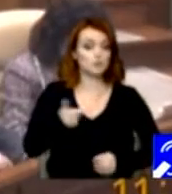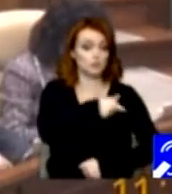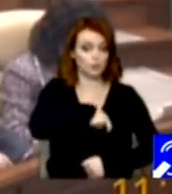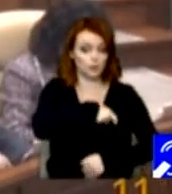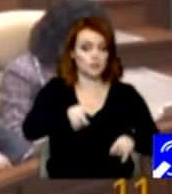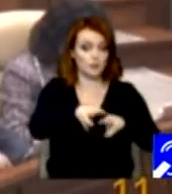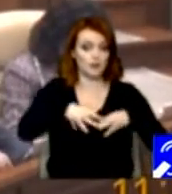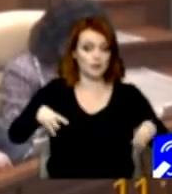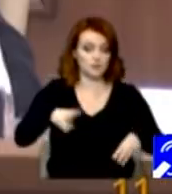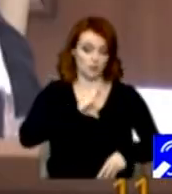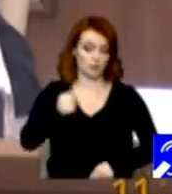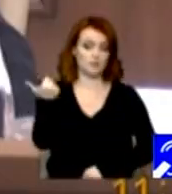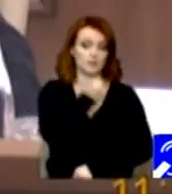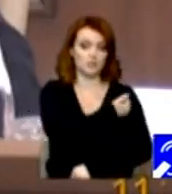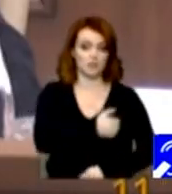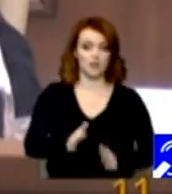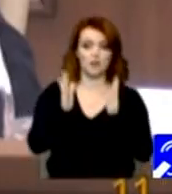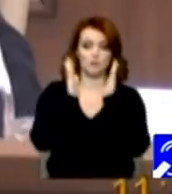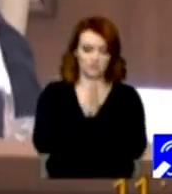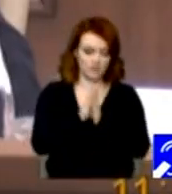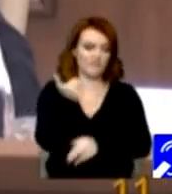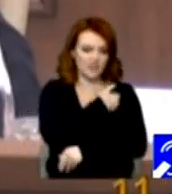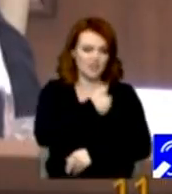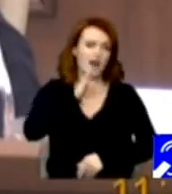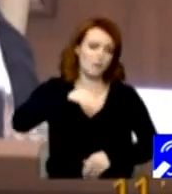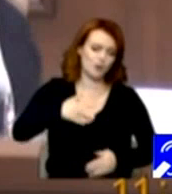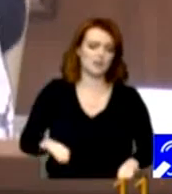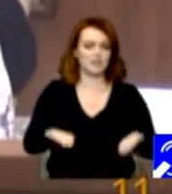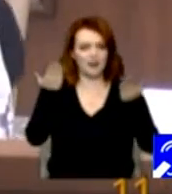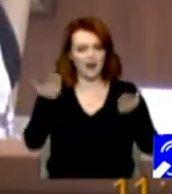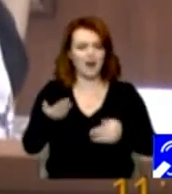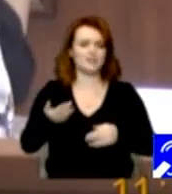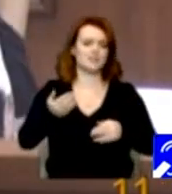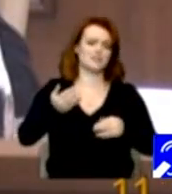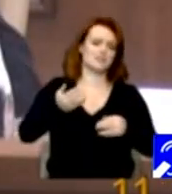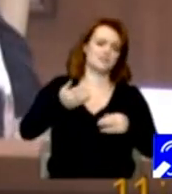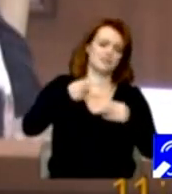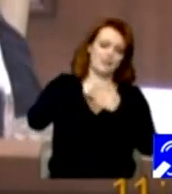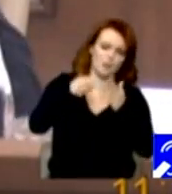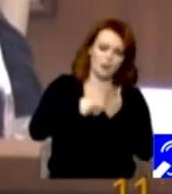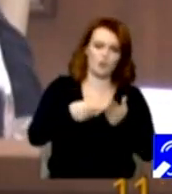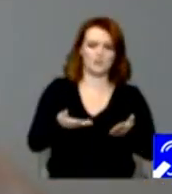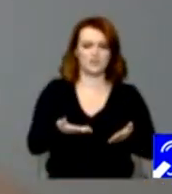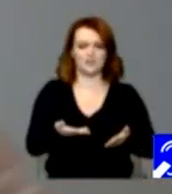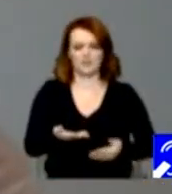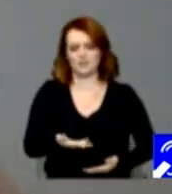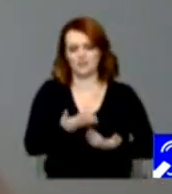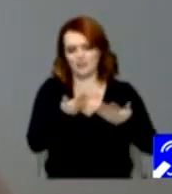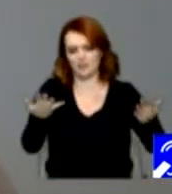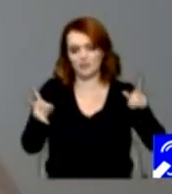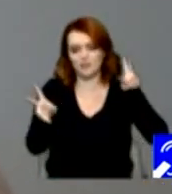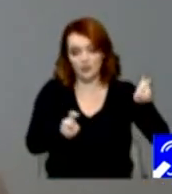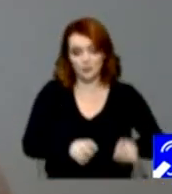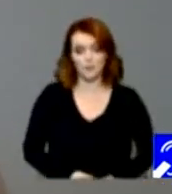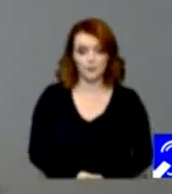din Parlament nu se va cinează luați loc vaccinați după aia ridicat drapelul Pro vaccinării de asemenea